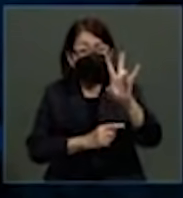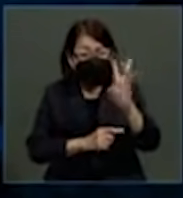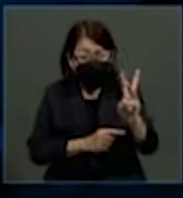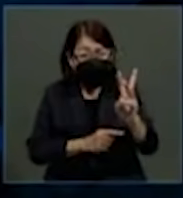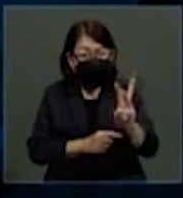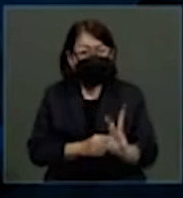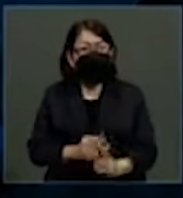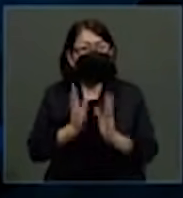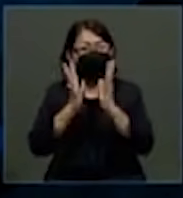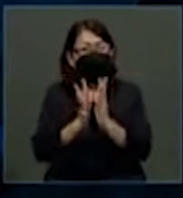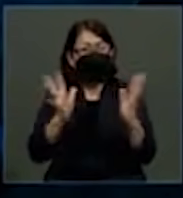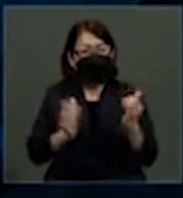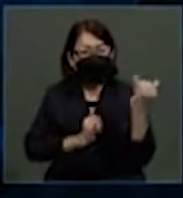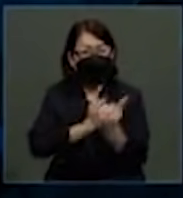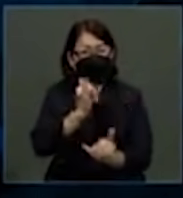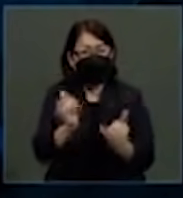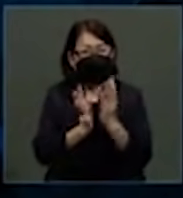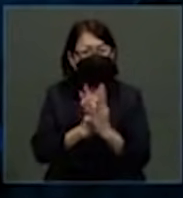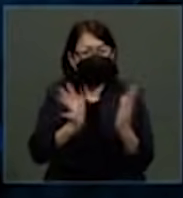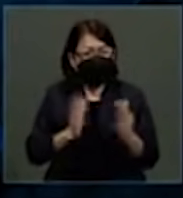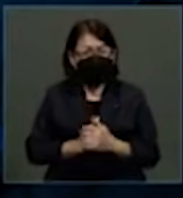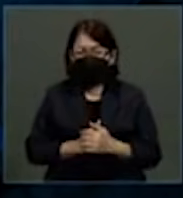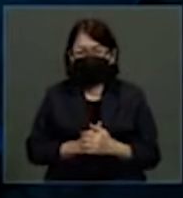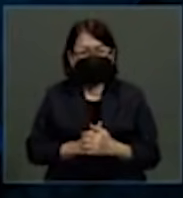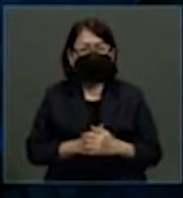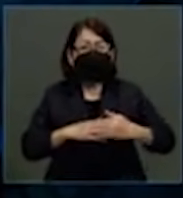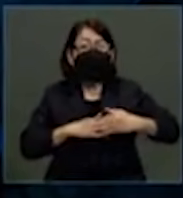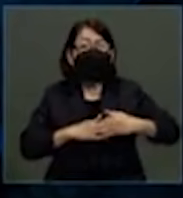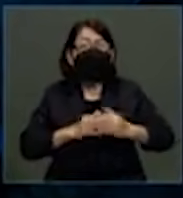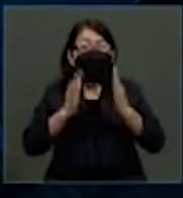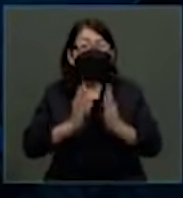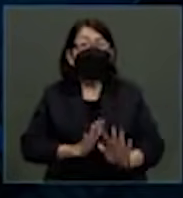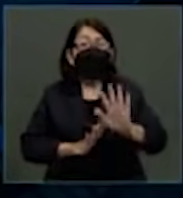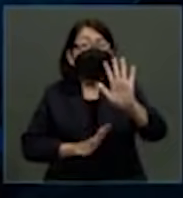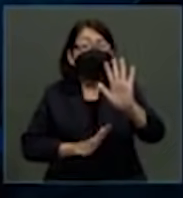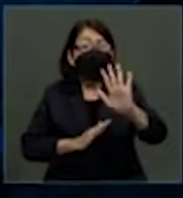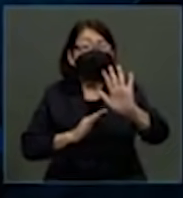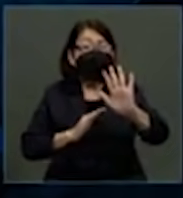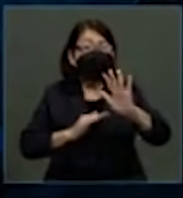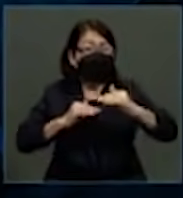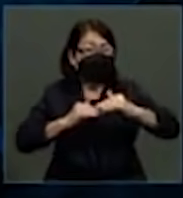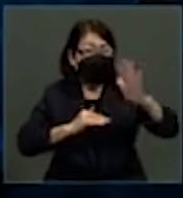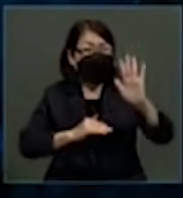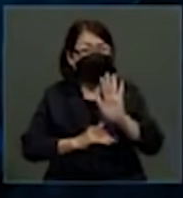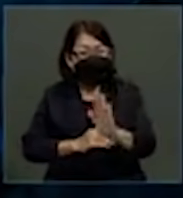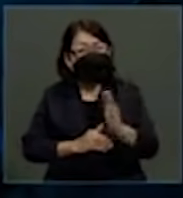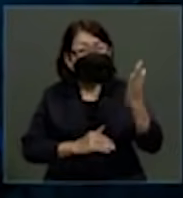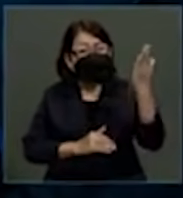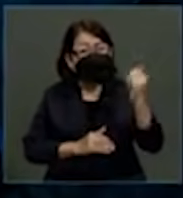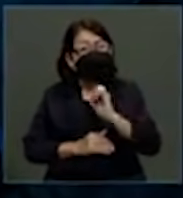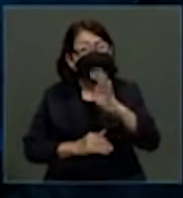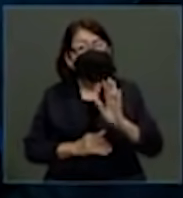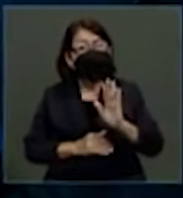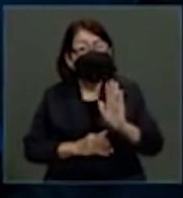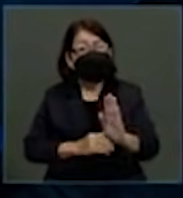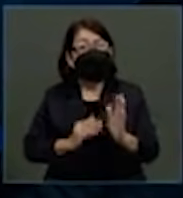ำผมร้านตัดผมเปิดได้ครับวงเล็บ6ครับห้ามจัดกิจการรวมกลุ่มกันที่มีบุคคลจำนวน